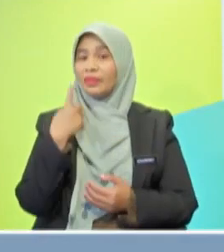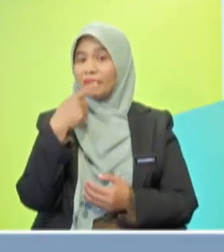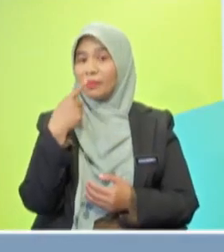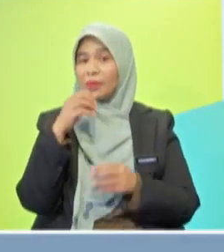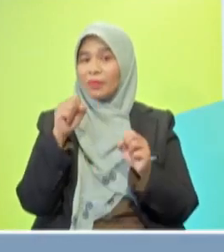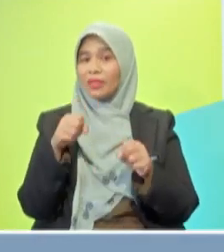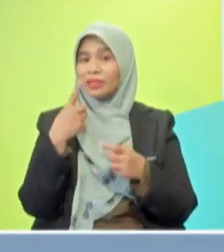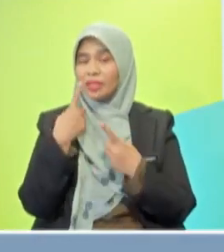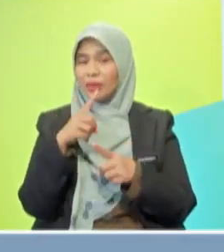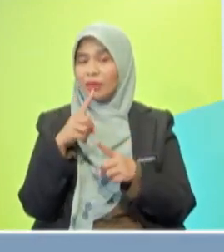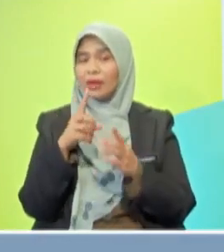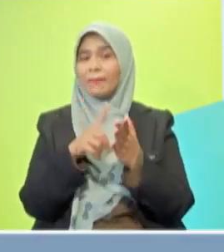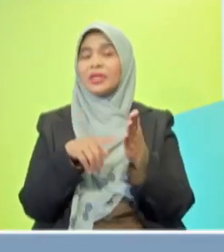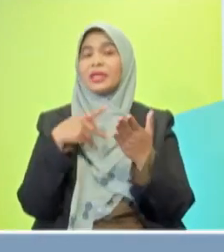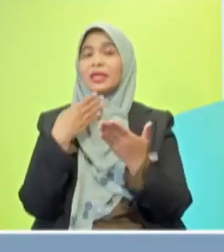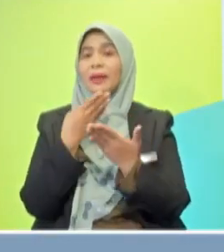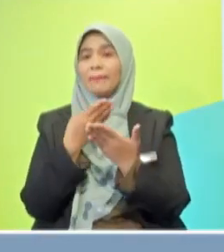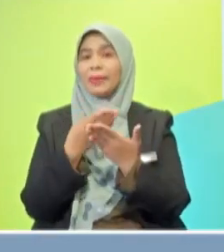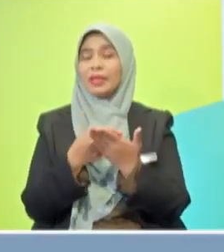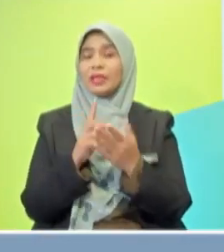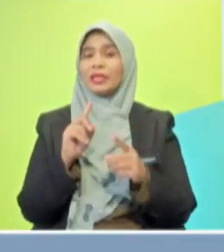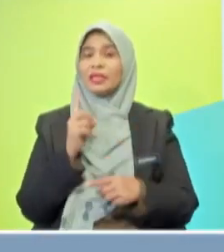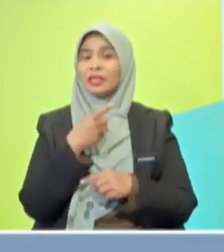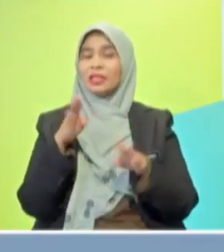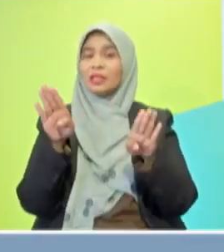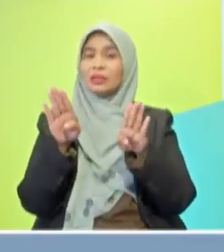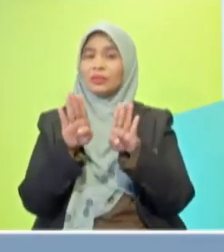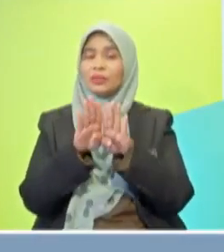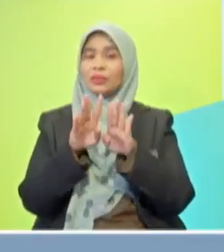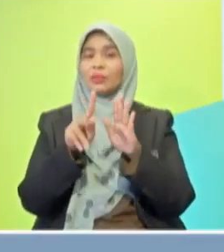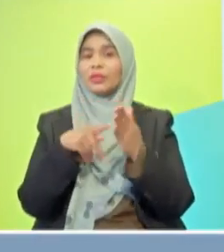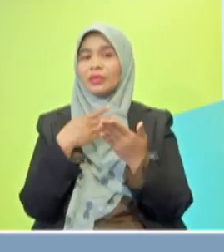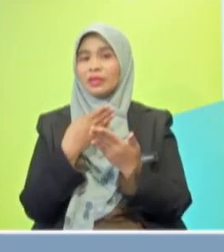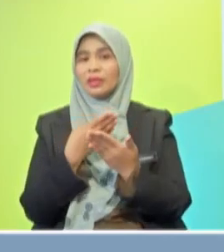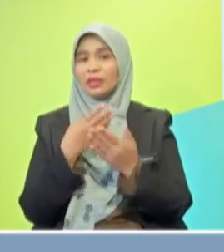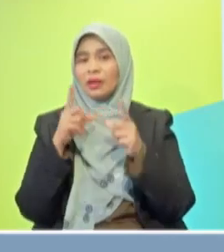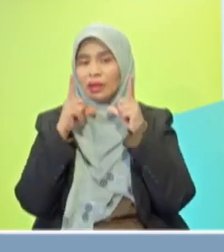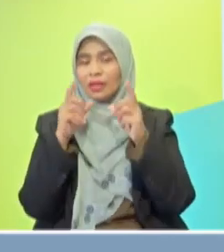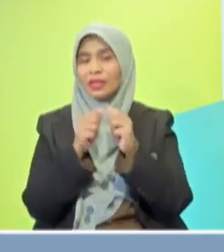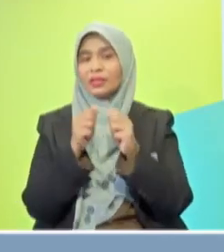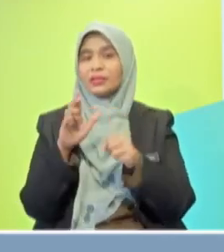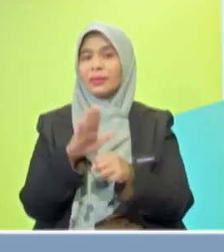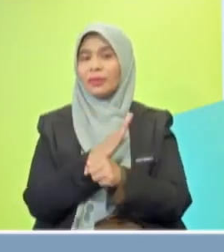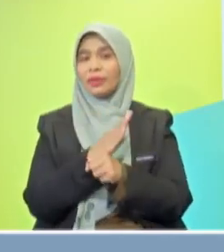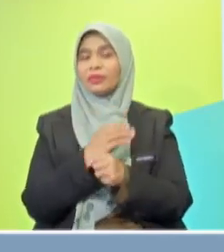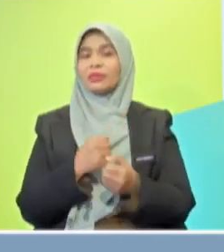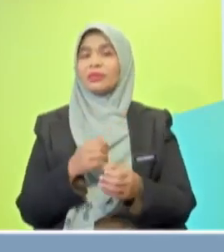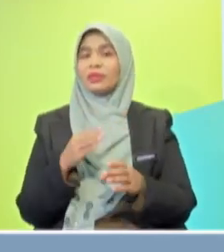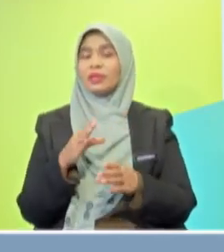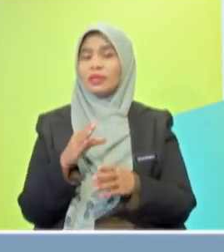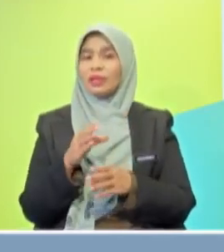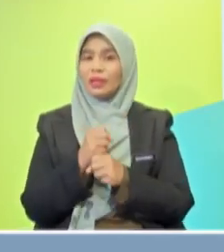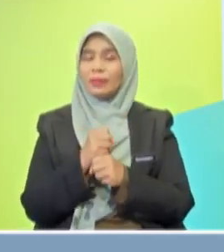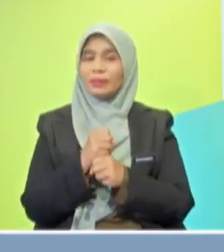Apakah hikmah kebaikan kita menutup aurat dengan sempurna ni menurut syarak ni dapat membendung gejala sosial? Ini soalan kebat